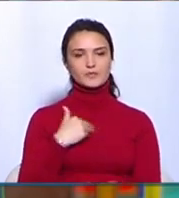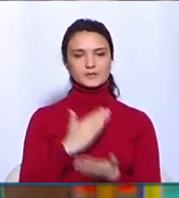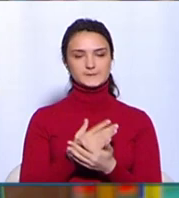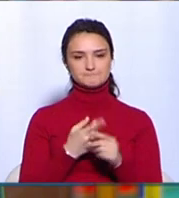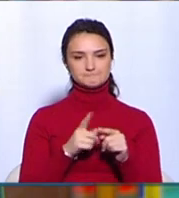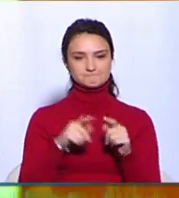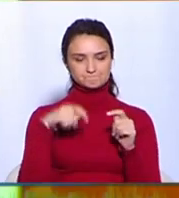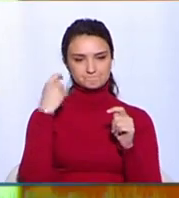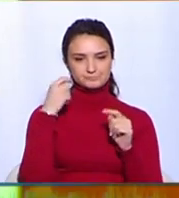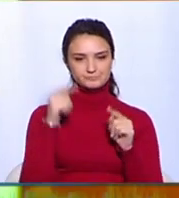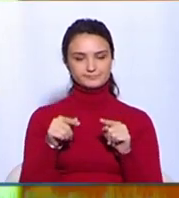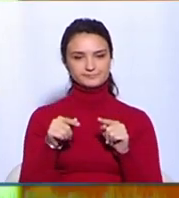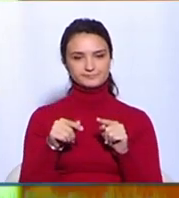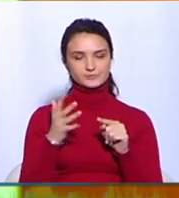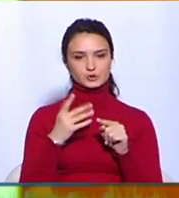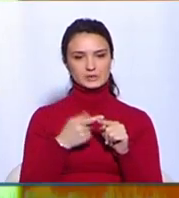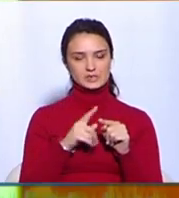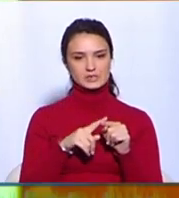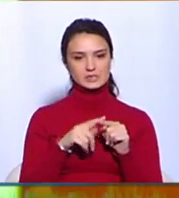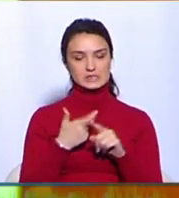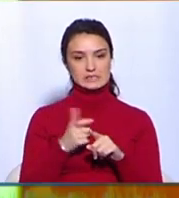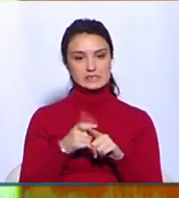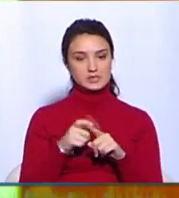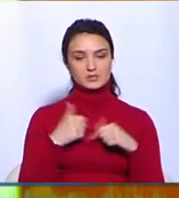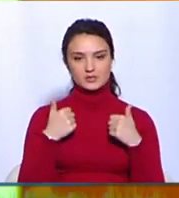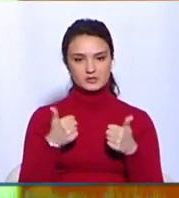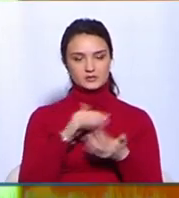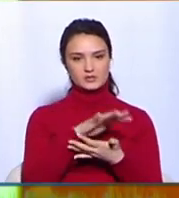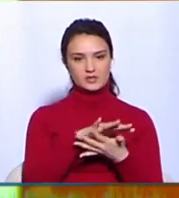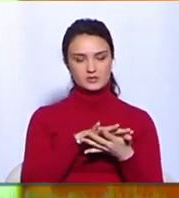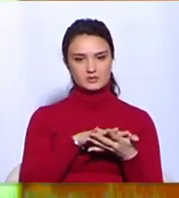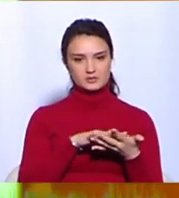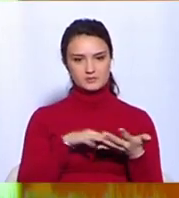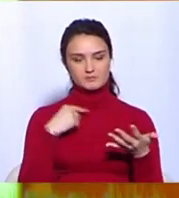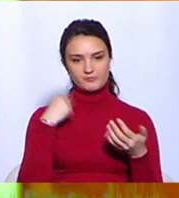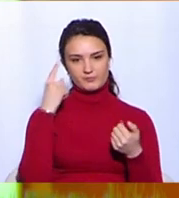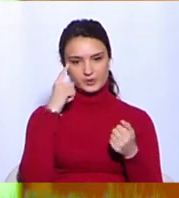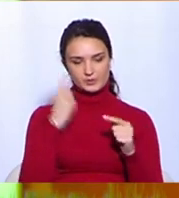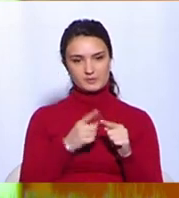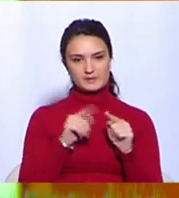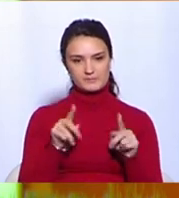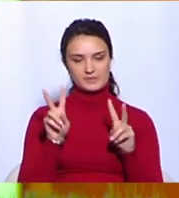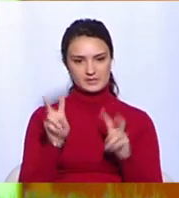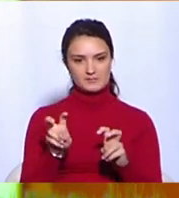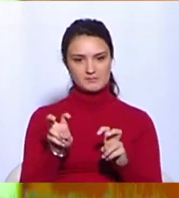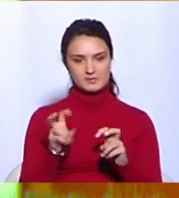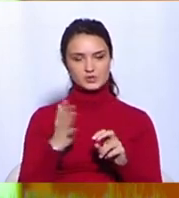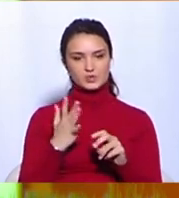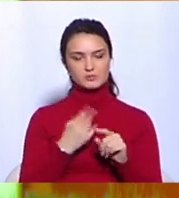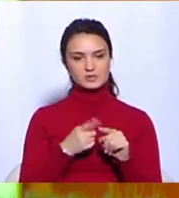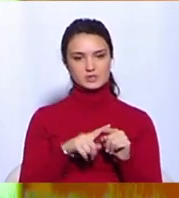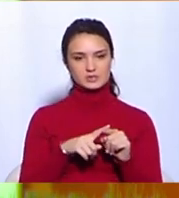ახლა რუბრიკა, რომელიც ძალიან კარგად გააგრძელებს, მე ვფიქრობ, იმ თემას,